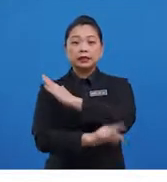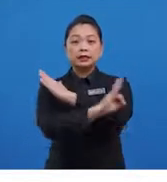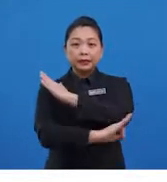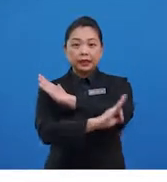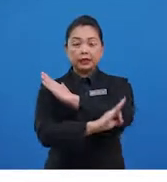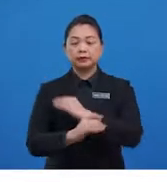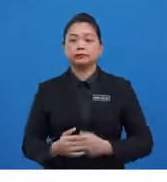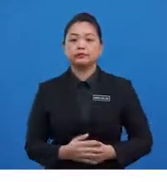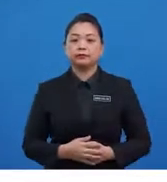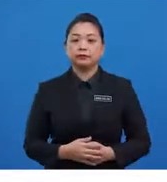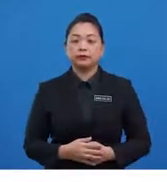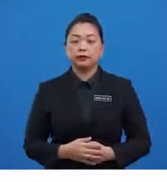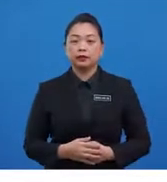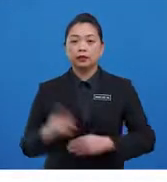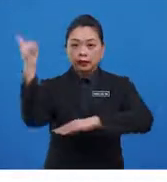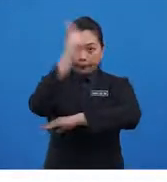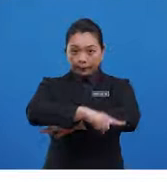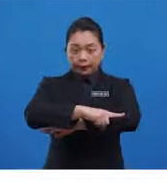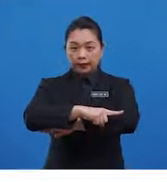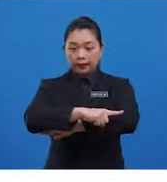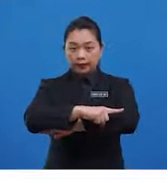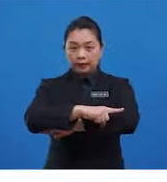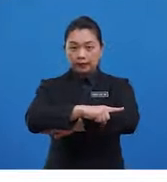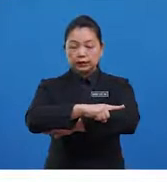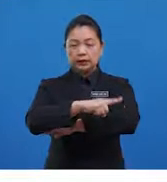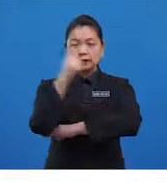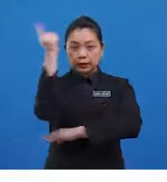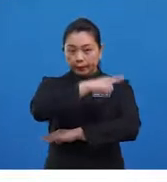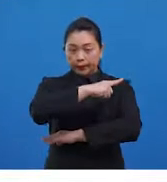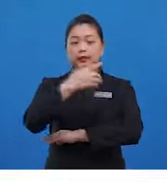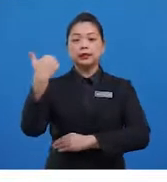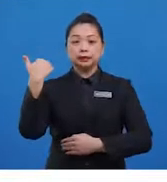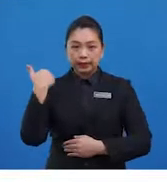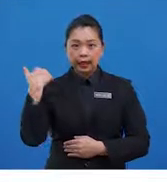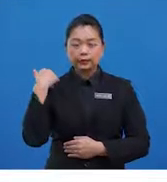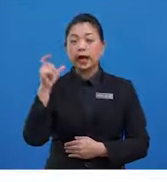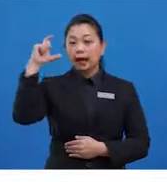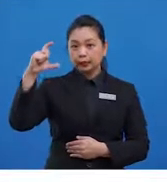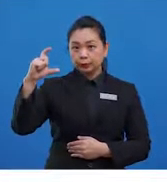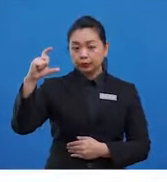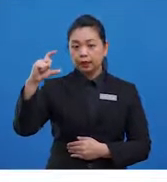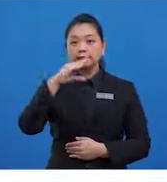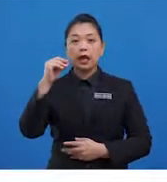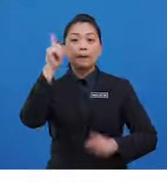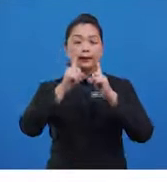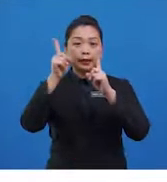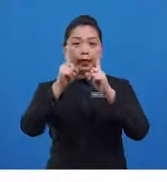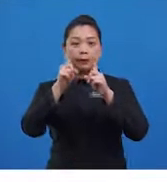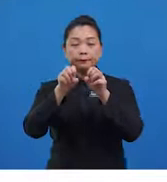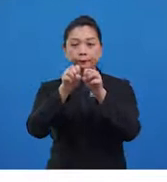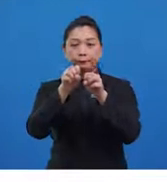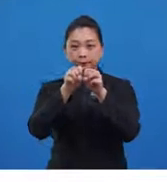Pada bahagian hadapan tengkolok ini, turut dipasangkan anak bulan dan bintang